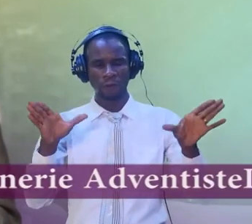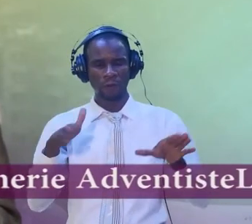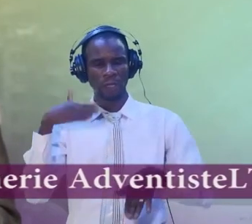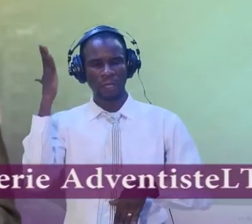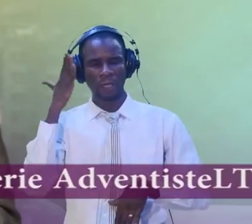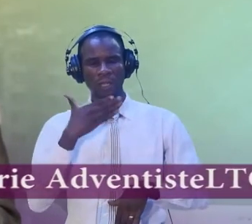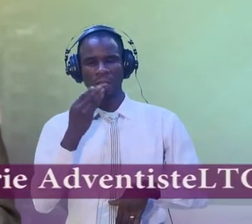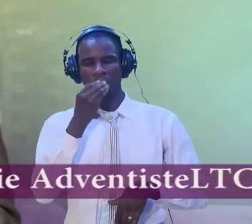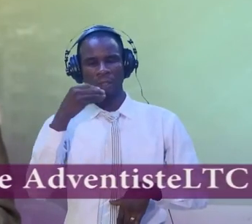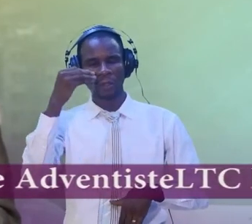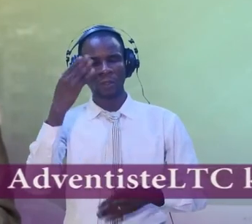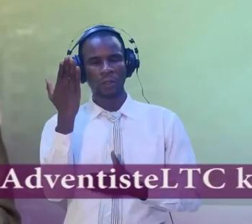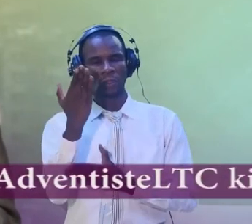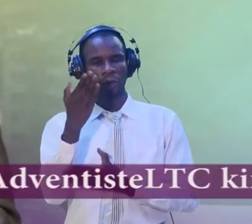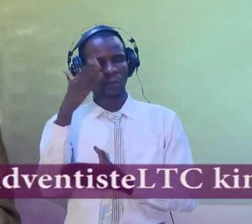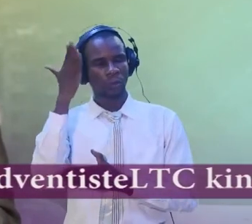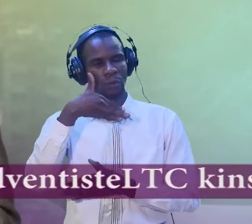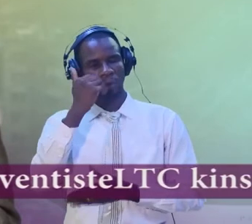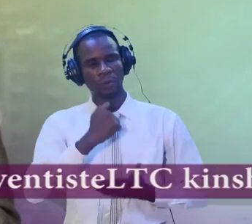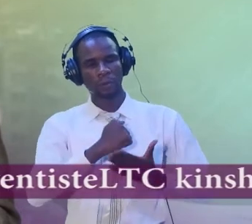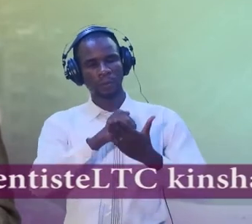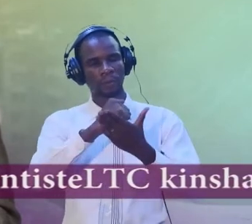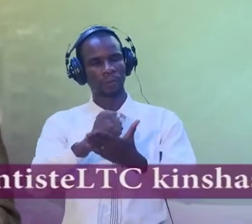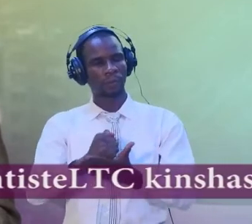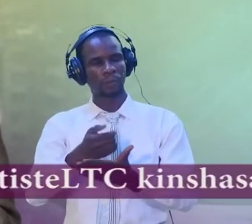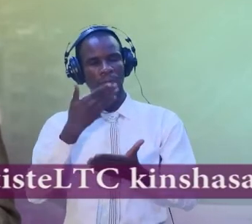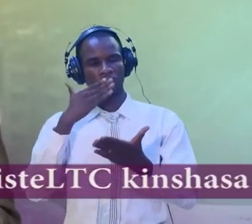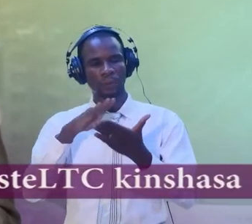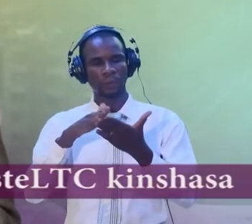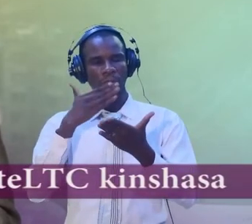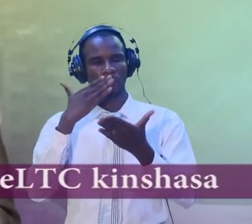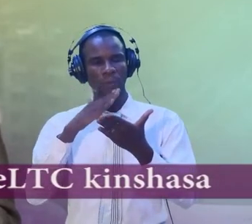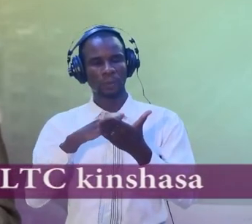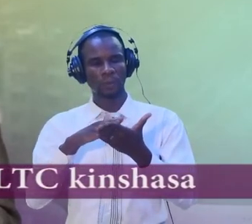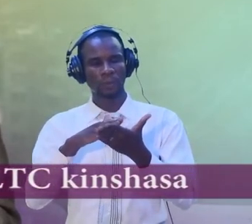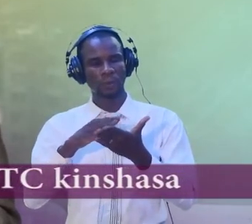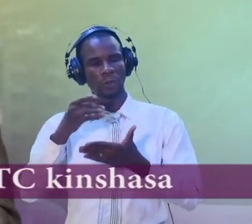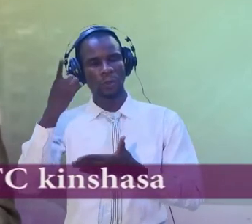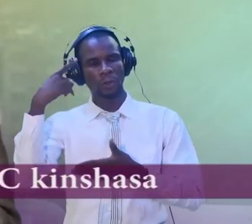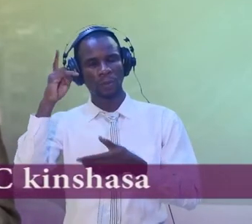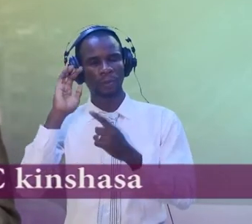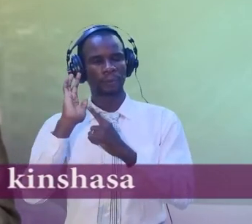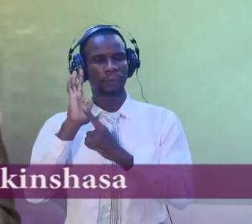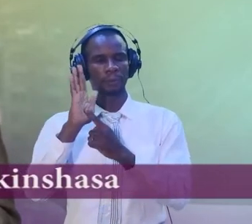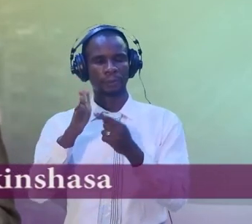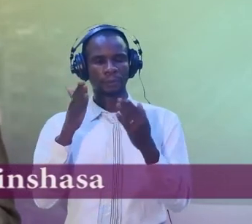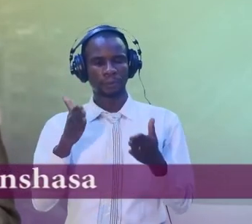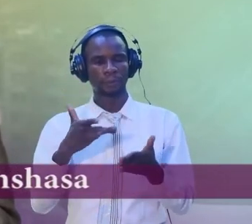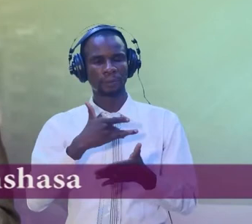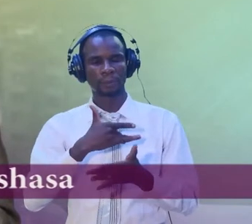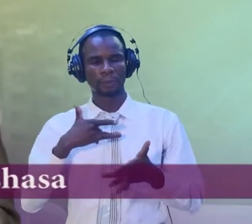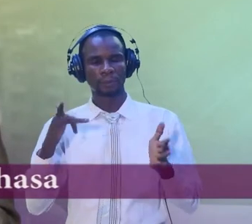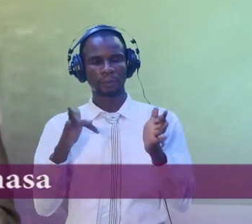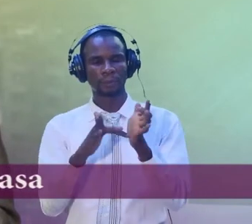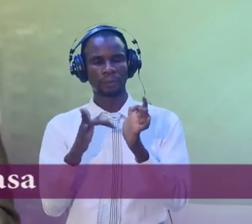kabla ya kufungua neno lako jioni ya leo, tunakualika utuongoze kupitia Roho Mtakatifu. Asante sana kwa